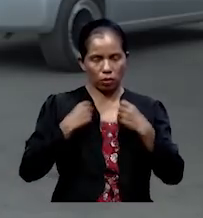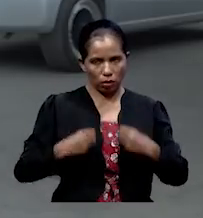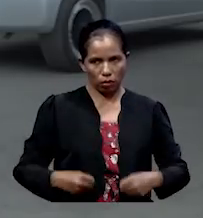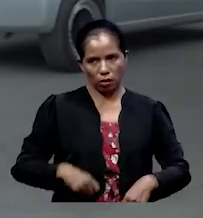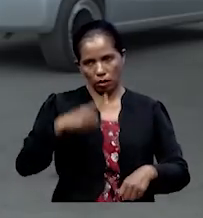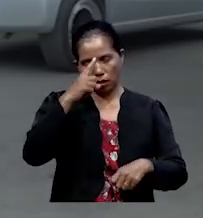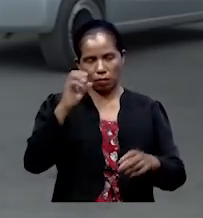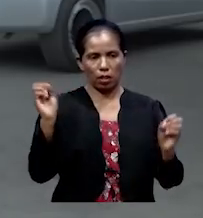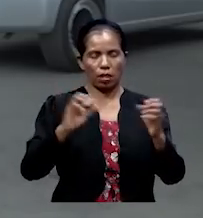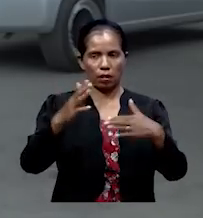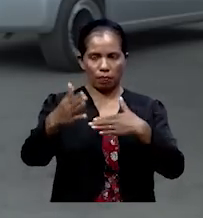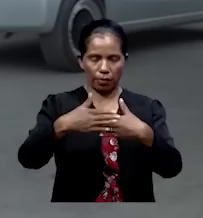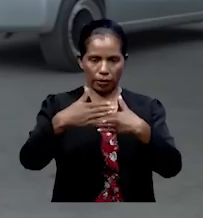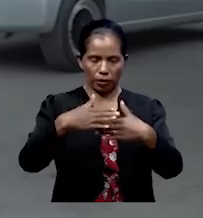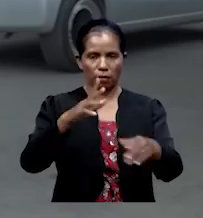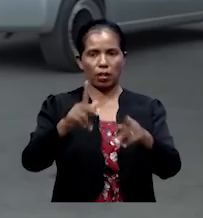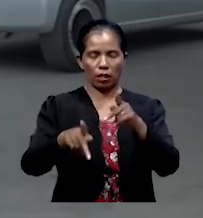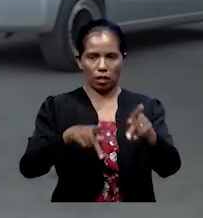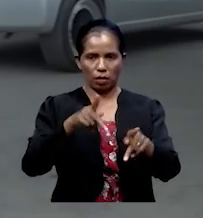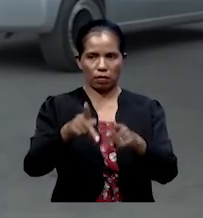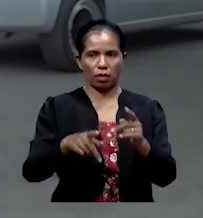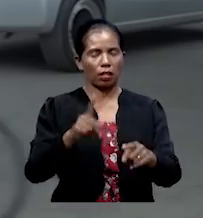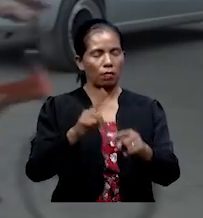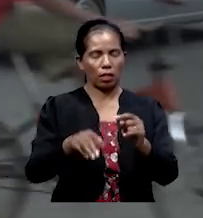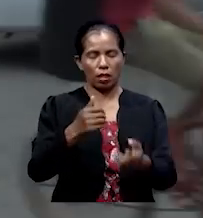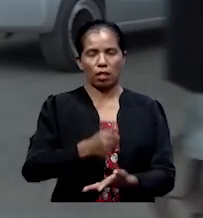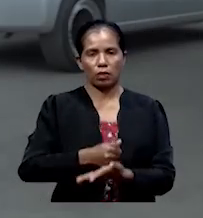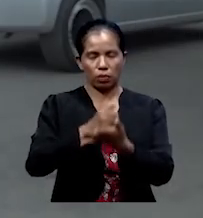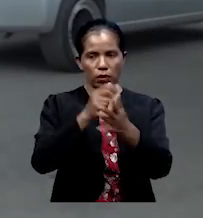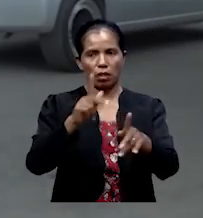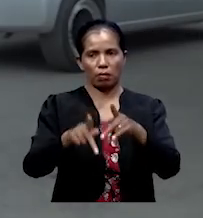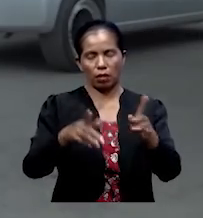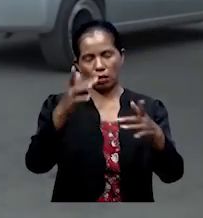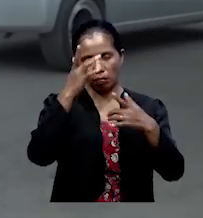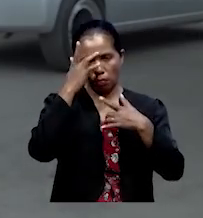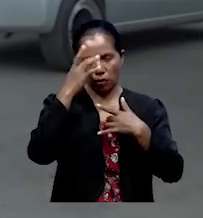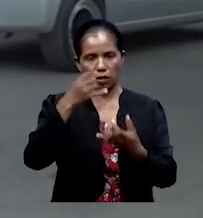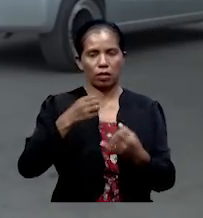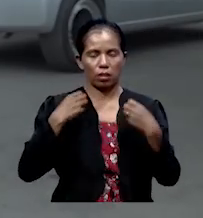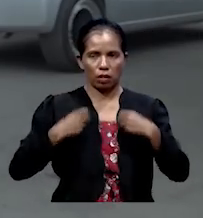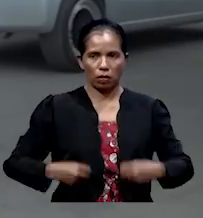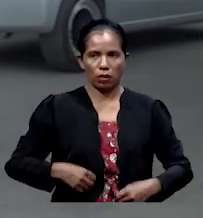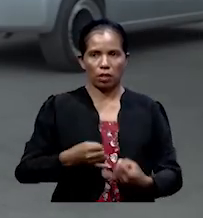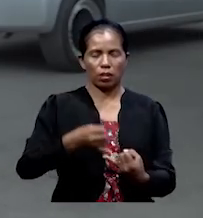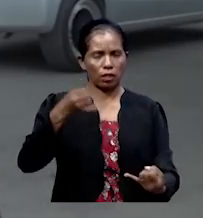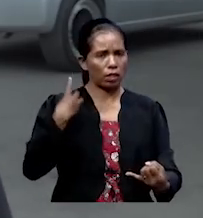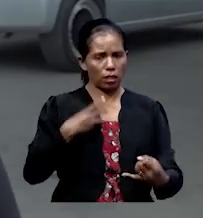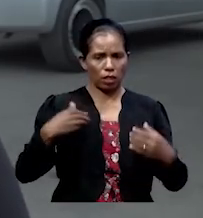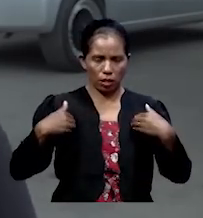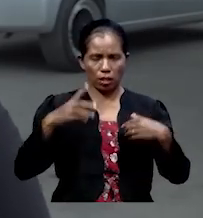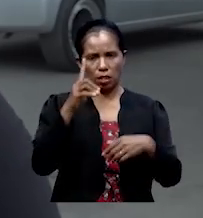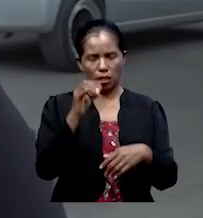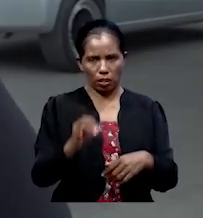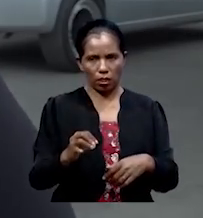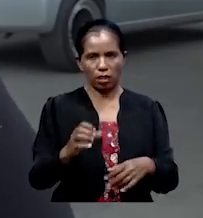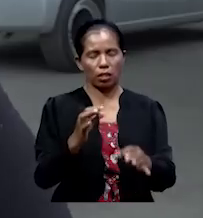laku hak besikan ya komdadi. Tapi le tau matang bayi mana beke moras mansong. Mabe itu si dadi ya bing. Kecuali kalau